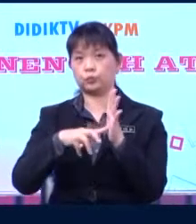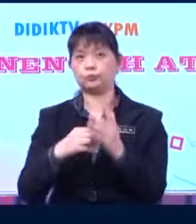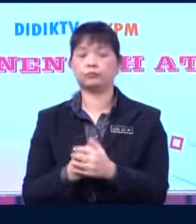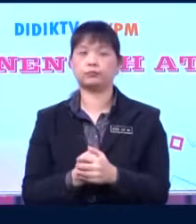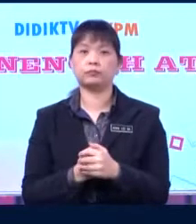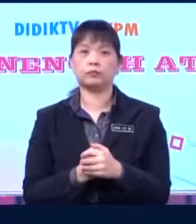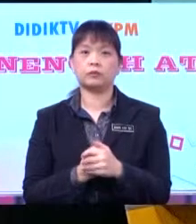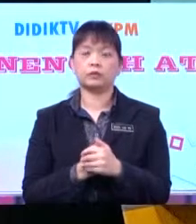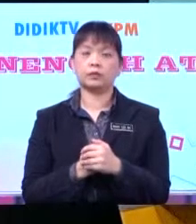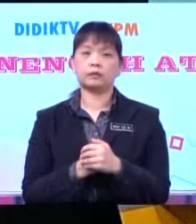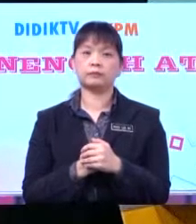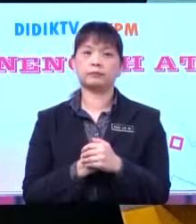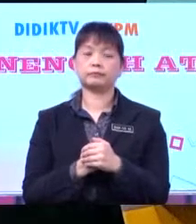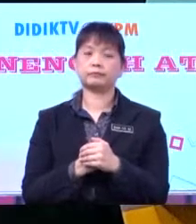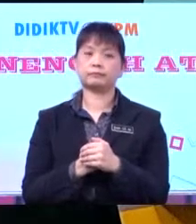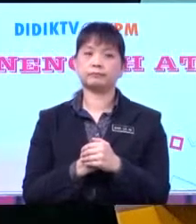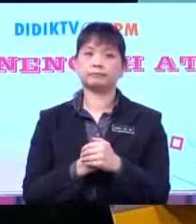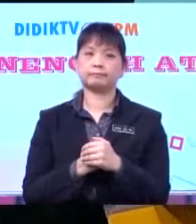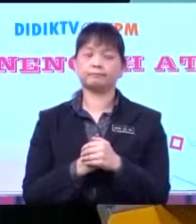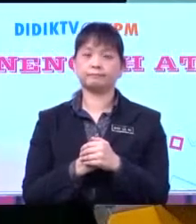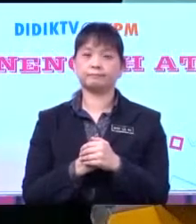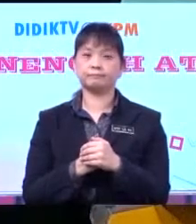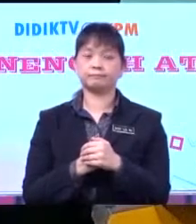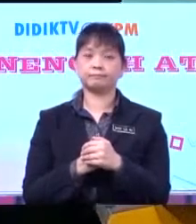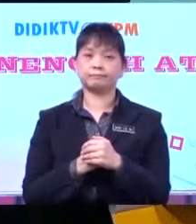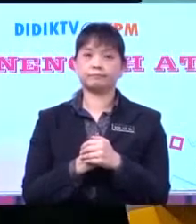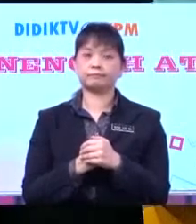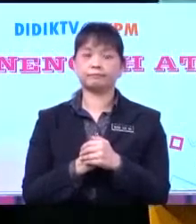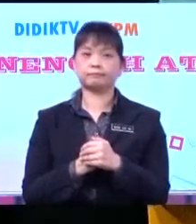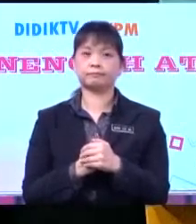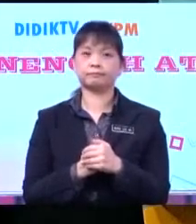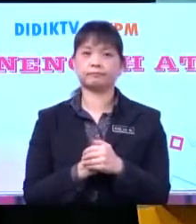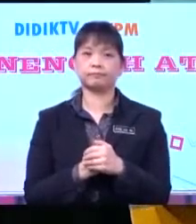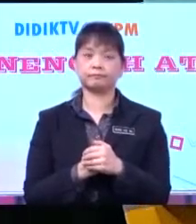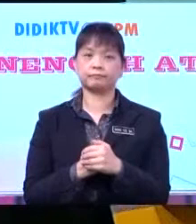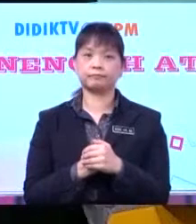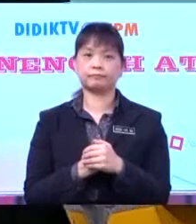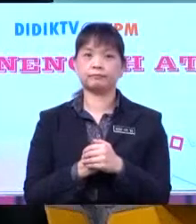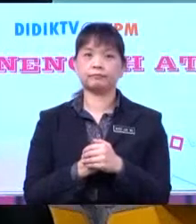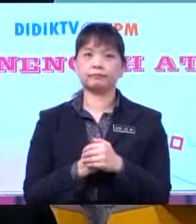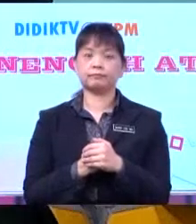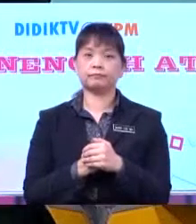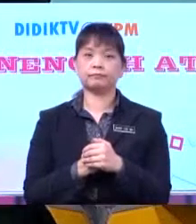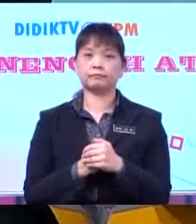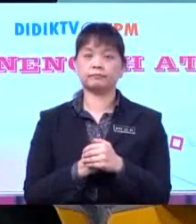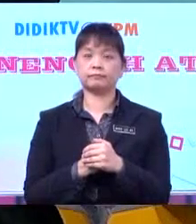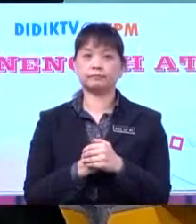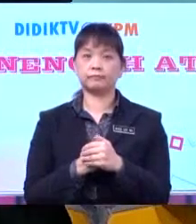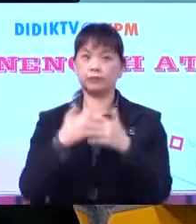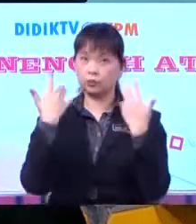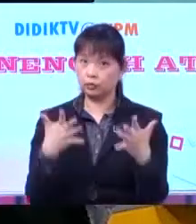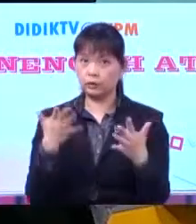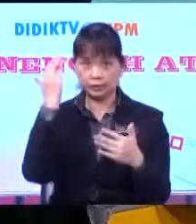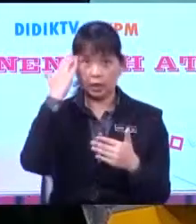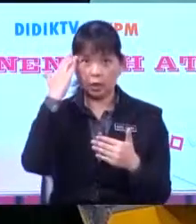M2 Puncak pot ada masalah oke oke anak-anak di Google Map yang kedua Sanyo Oke kamu udah tahu Perkiraannya